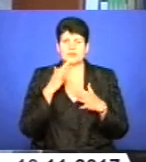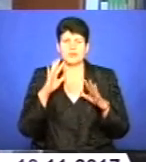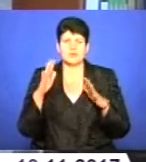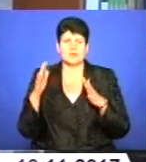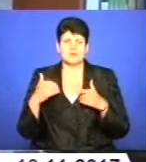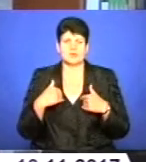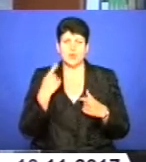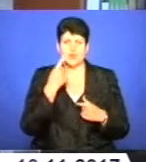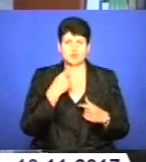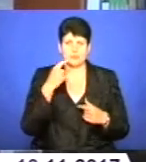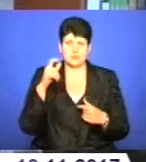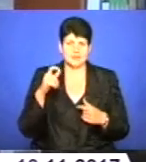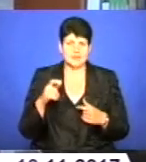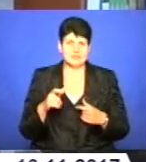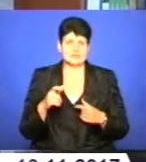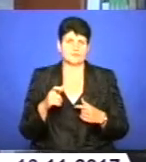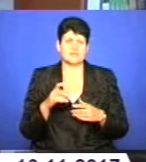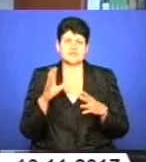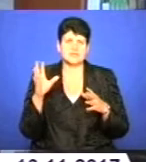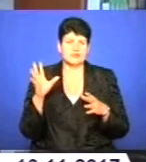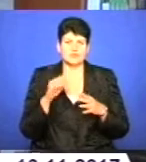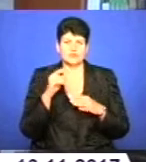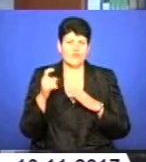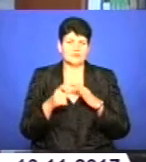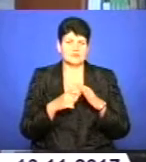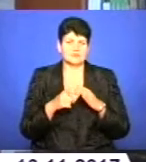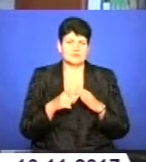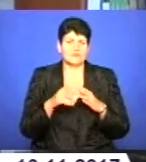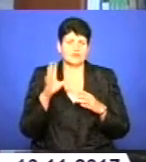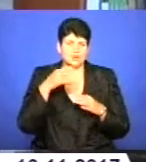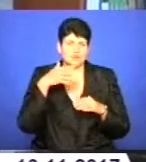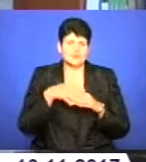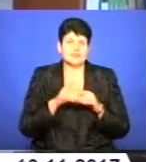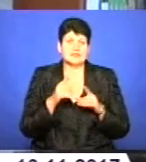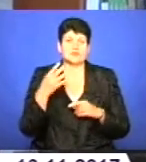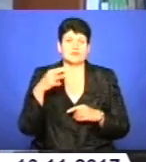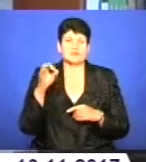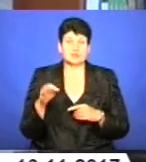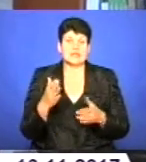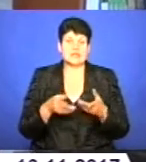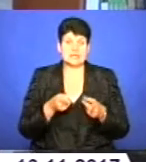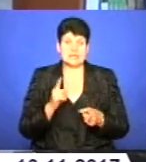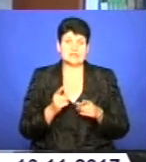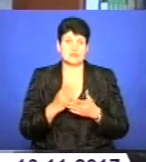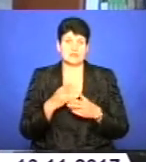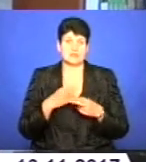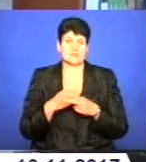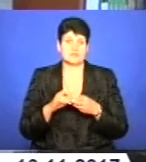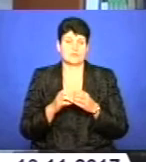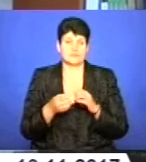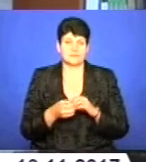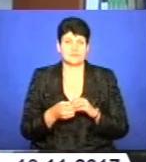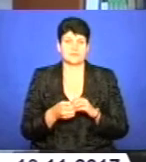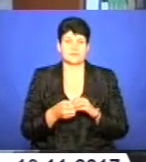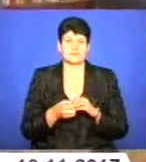я особисто зі всього, можливо, знала відсотків 40, не більше, що дійсно, які є перешкоди внутрішньо